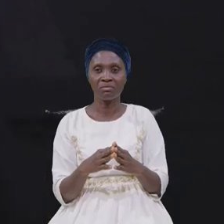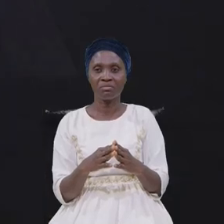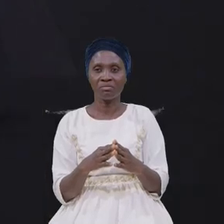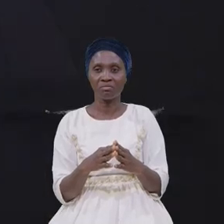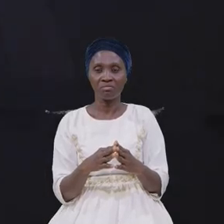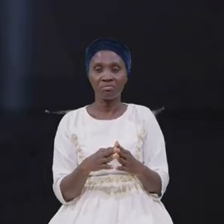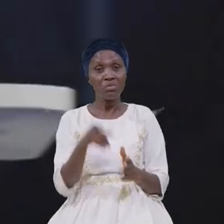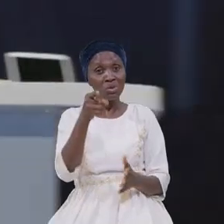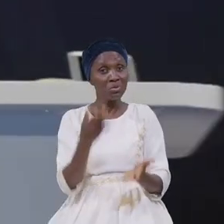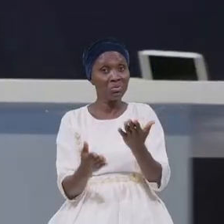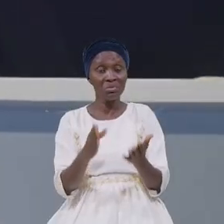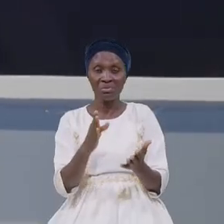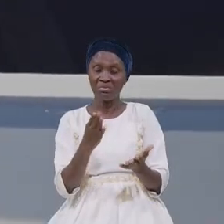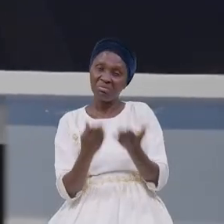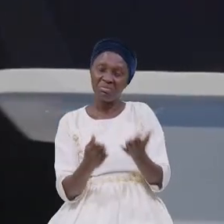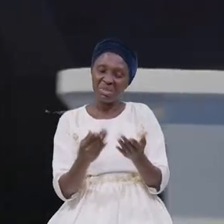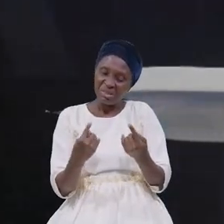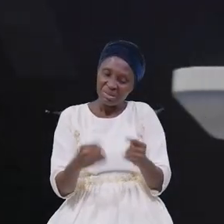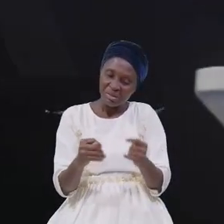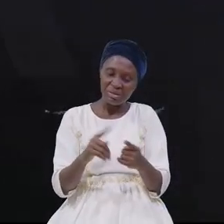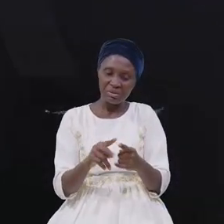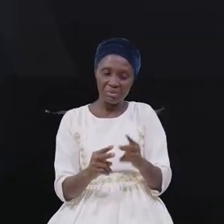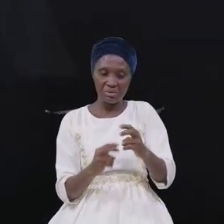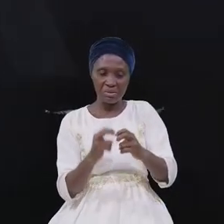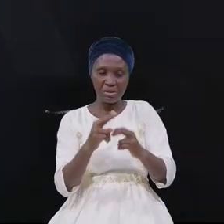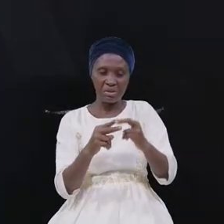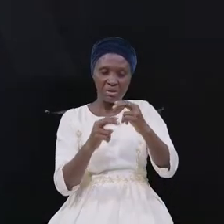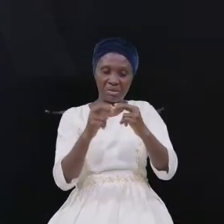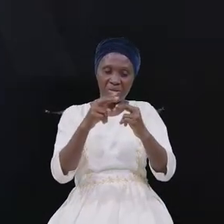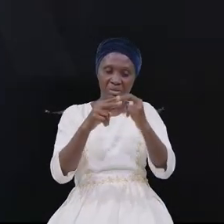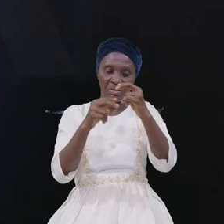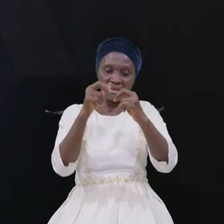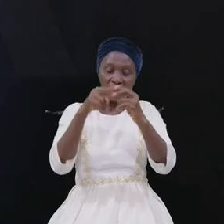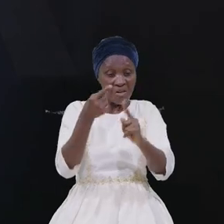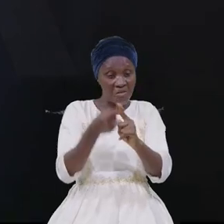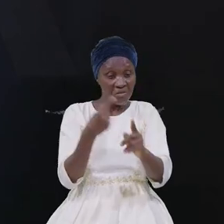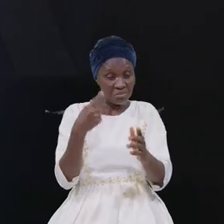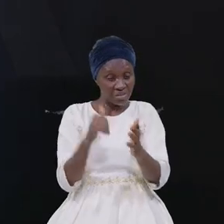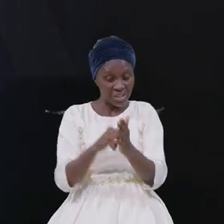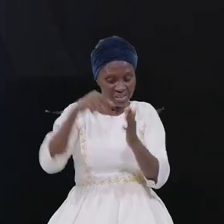de la décadence,